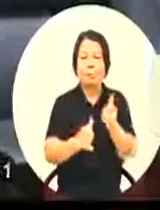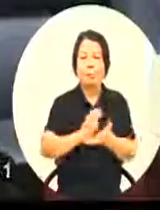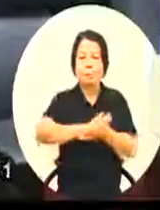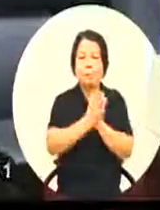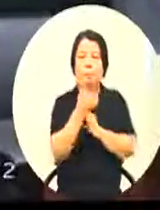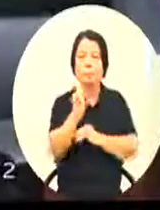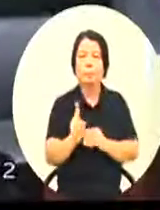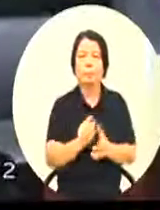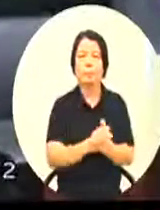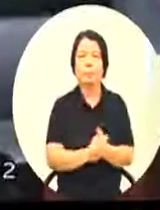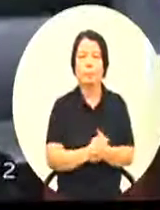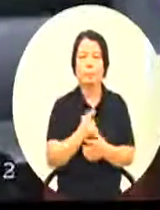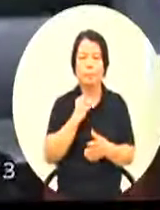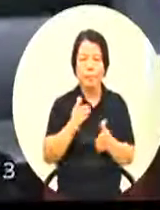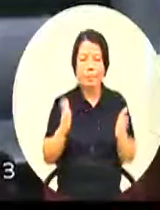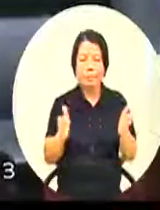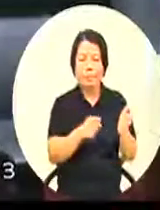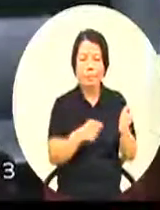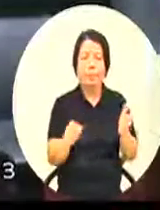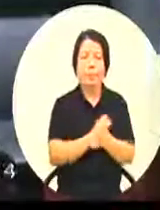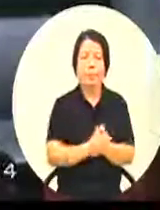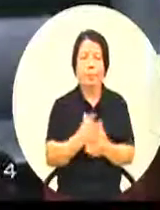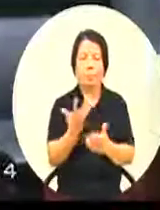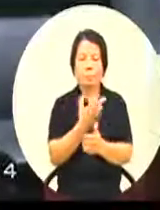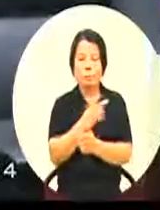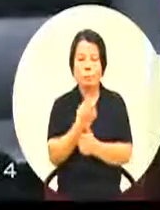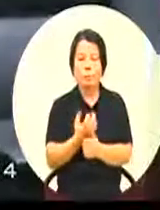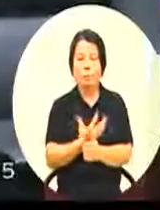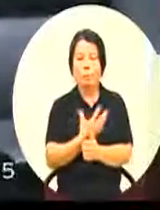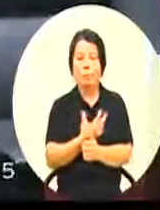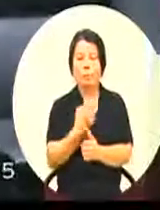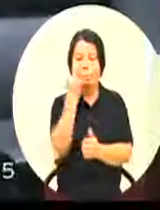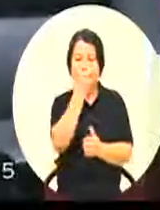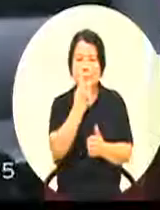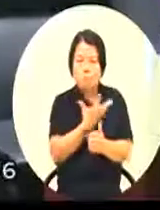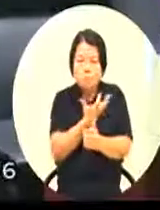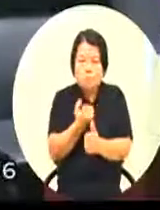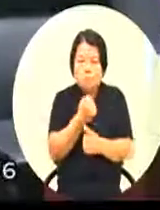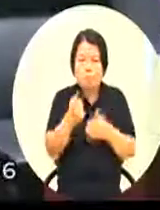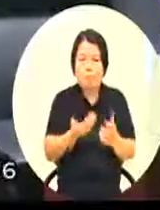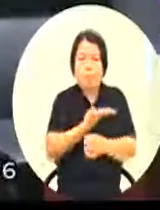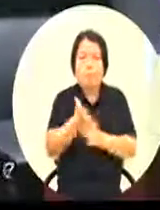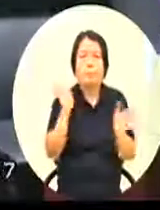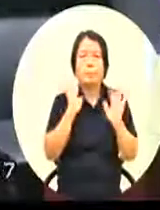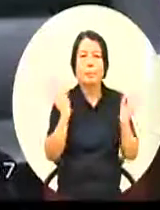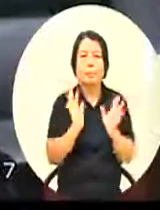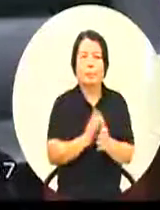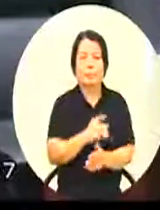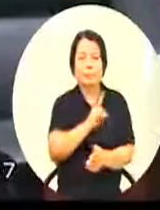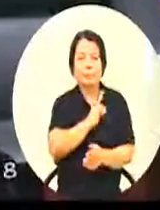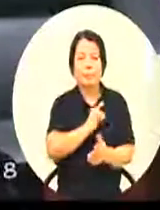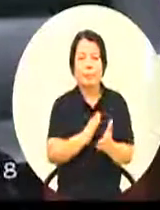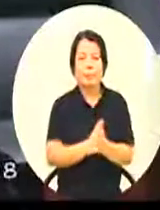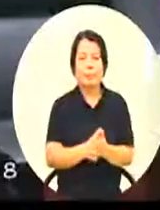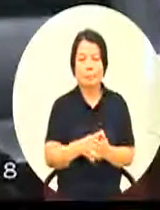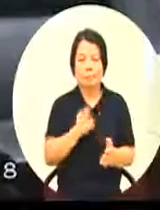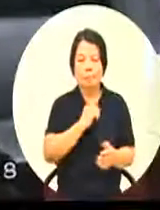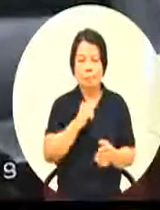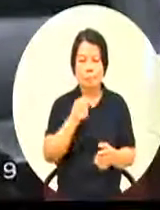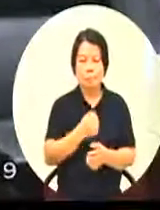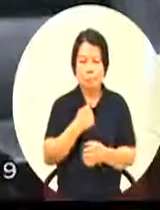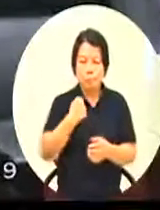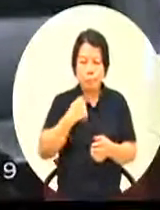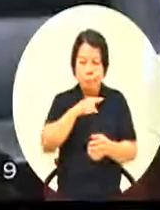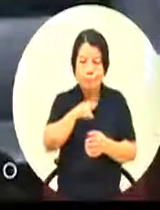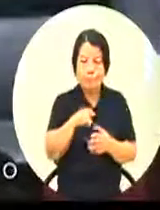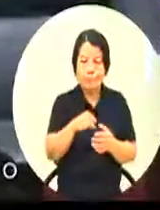是我们在这个中间的过程，我们的把关，我们只能尽量想到说让我们的孩子他们自己也去充分的认识，以后